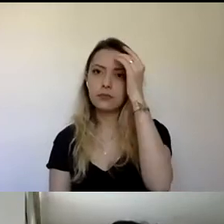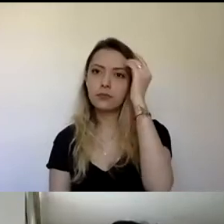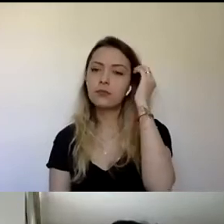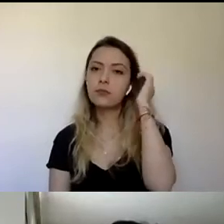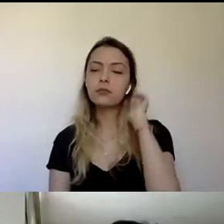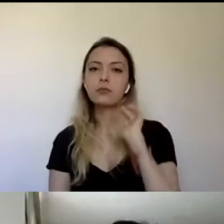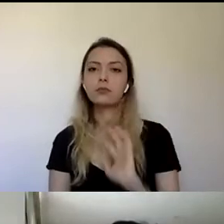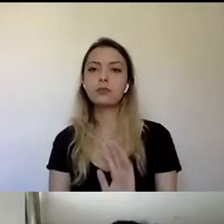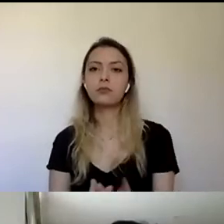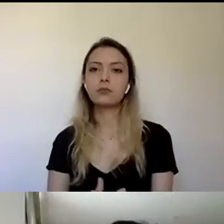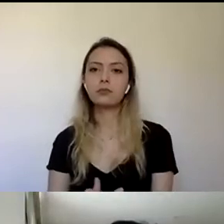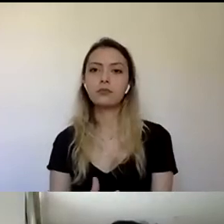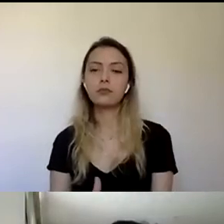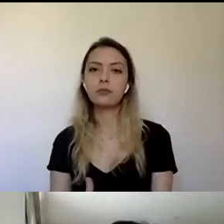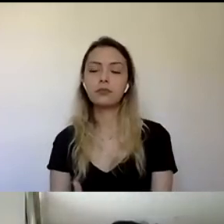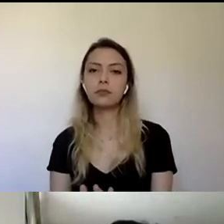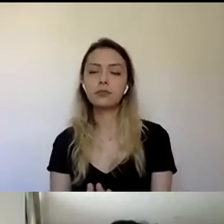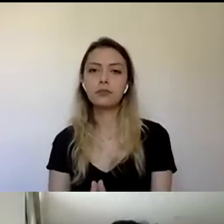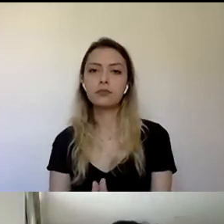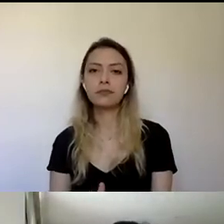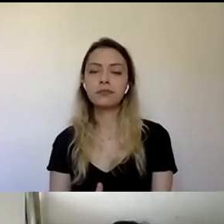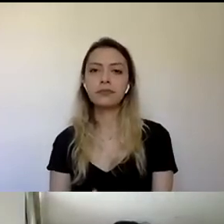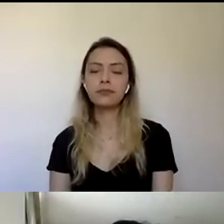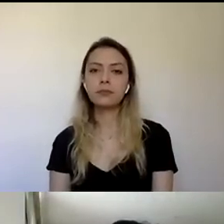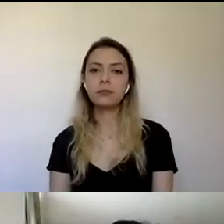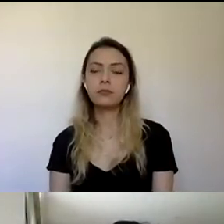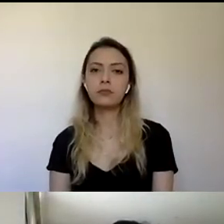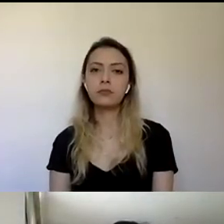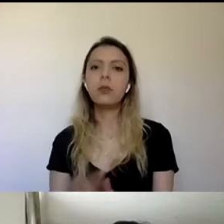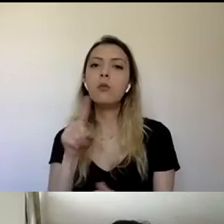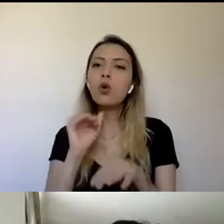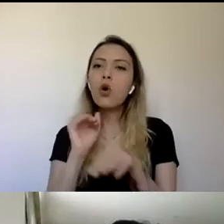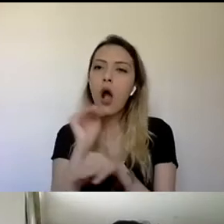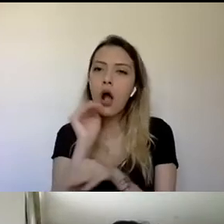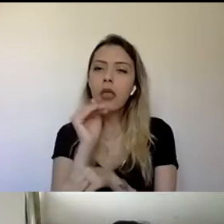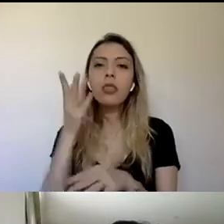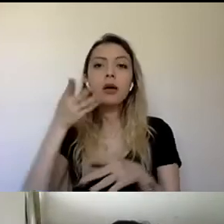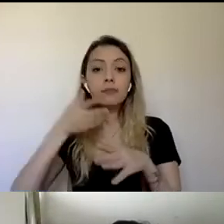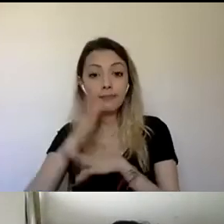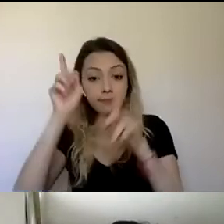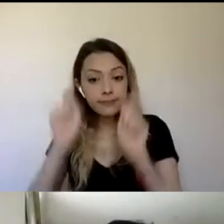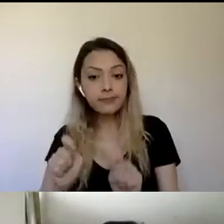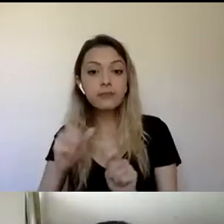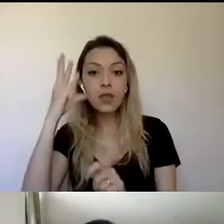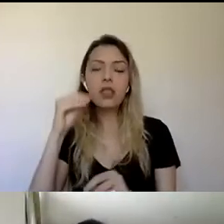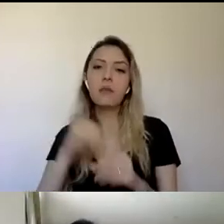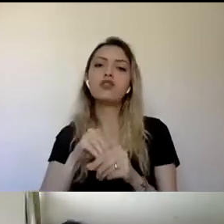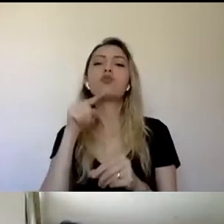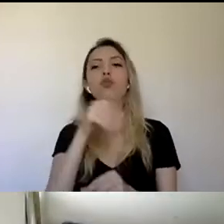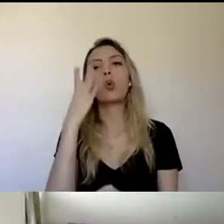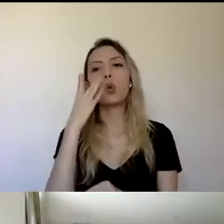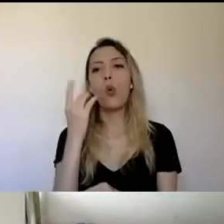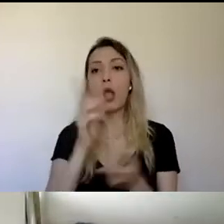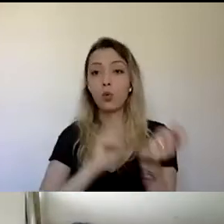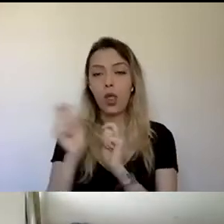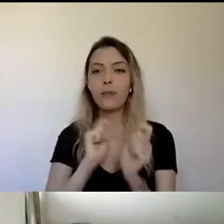İzleme çerçevesinden bahsediyoruz. Hayata geçirildiğini anlamak için de bu göstergelerin kullanılmasından bahsediyoruz.